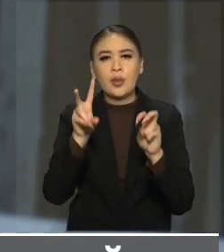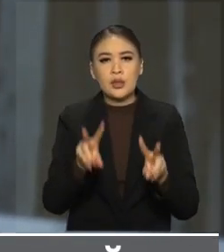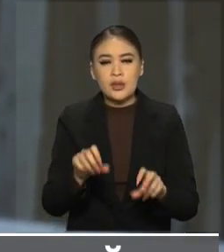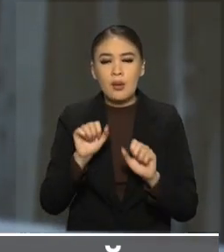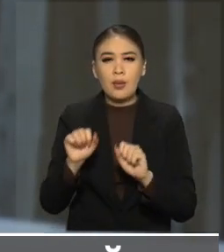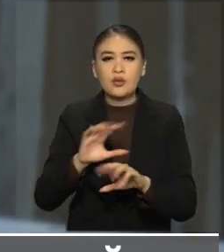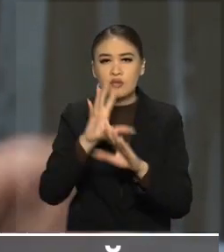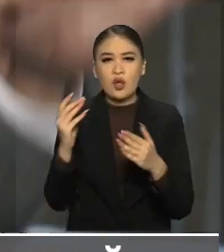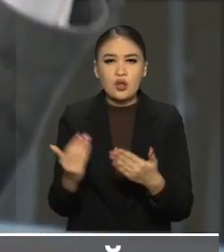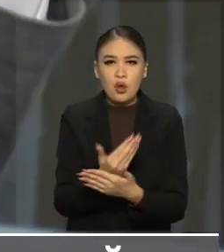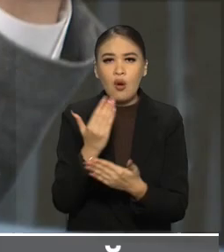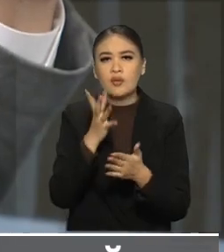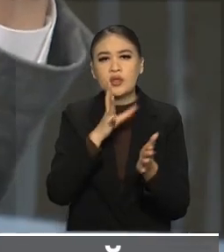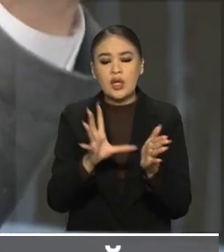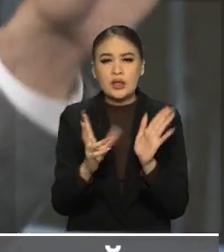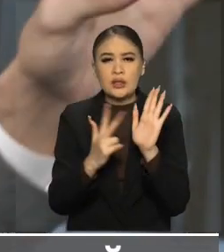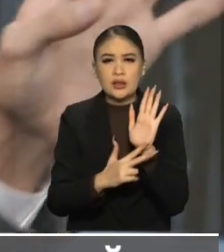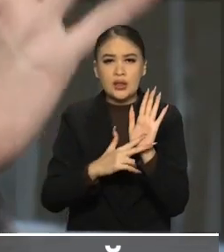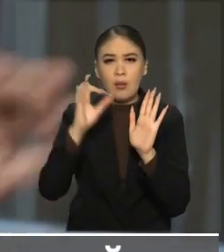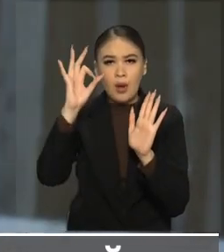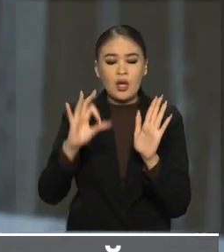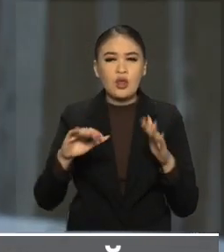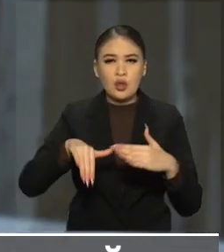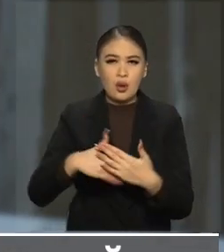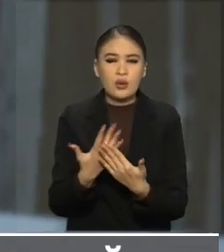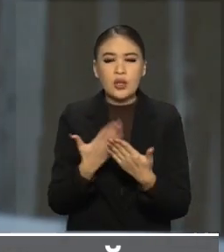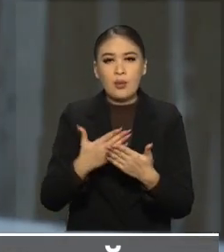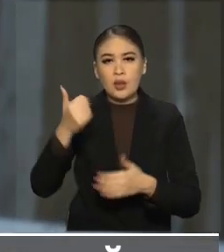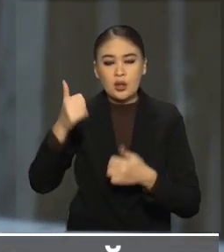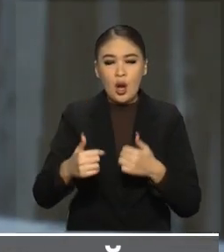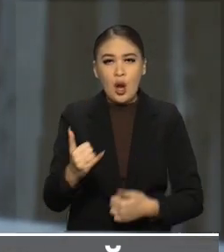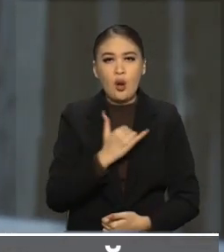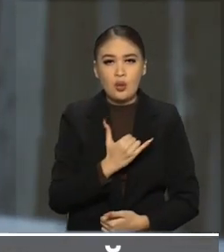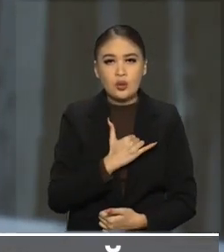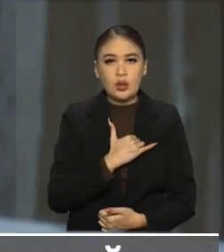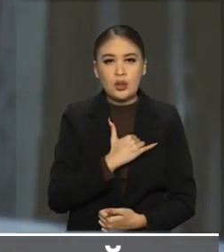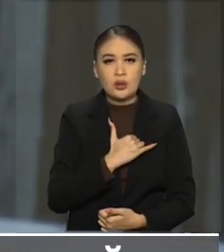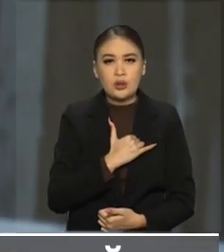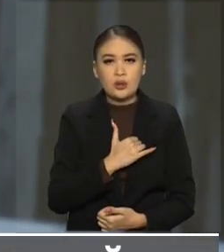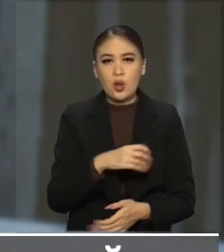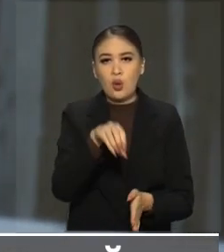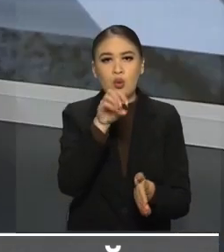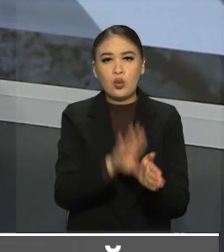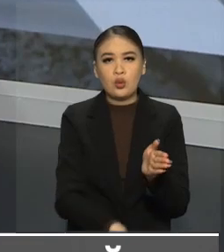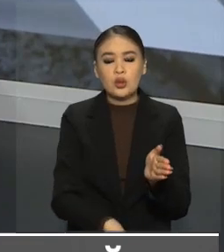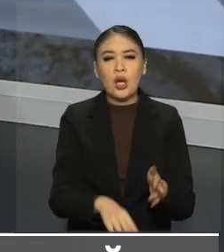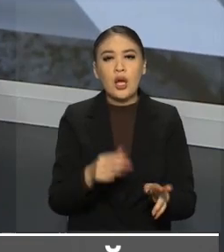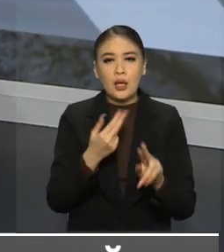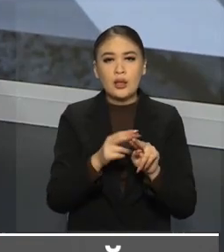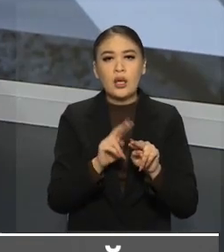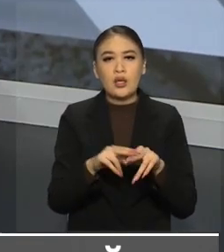құрылғыларды жаңартуға, яғни 80% жаңа деп есептейік салыстырмалы түрде, а бізде тіпті жағдай ушқан. Ең төмен